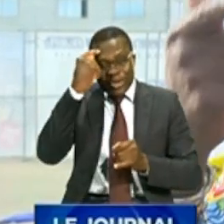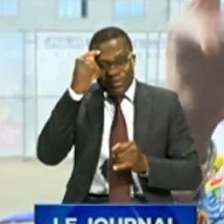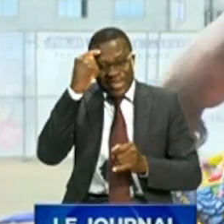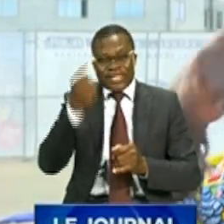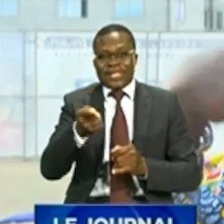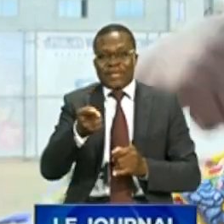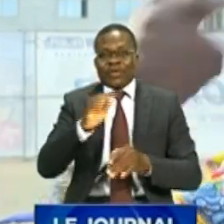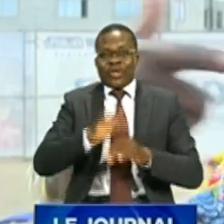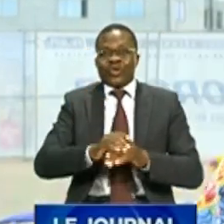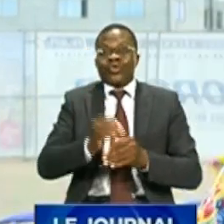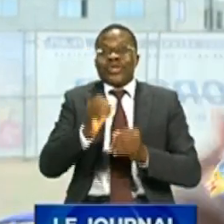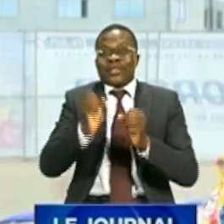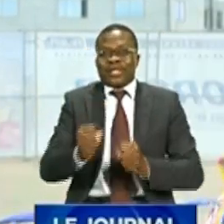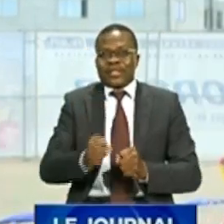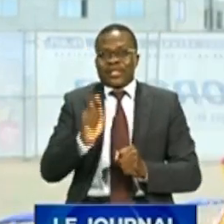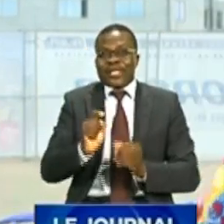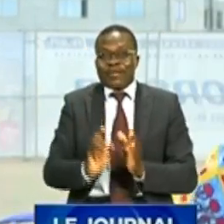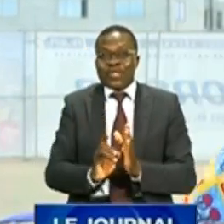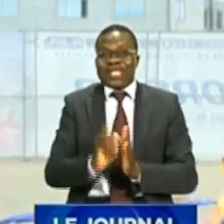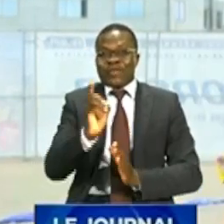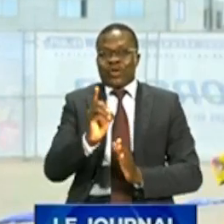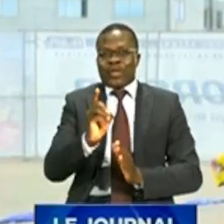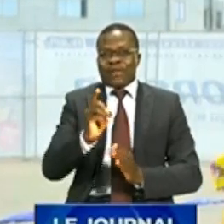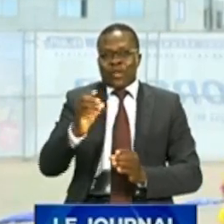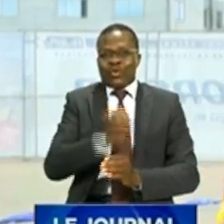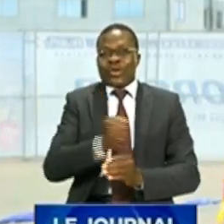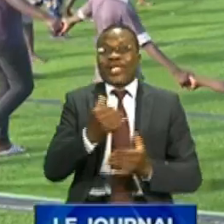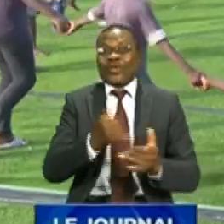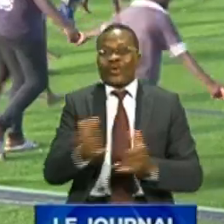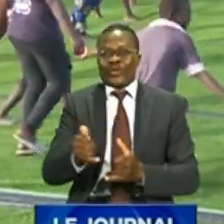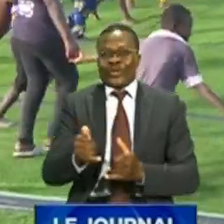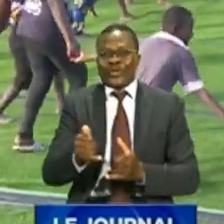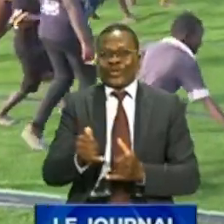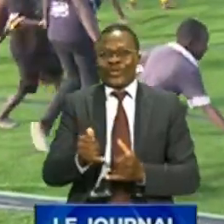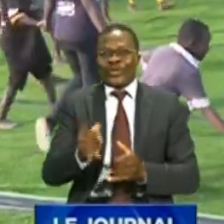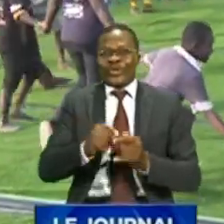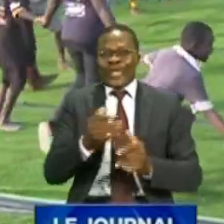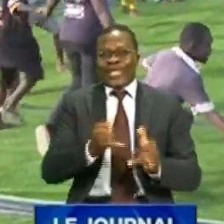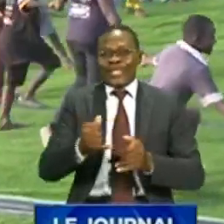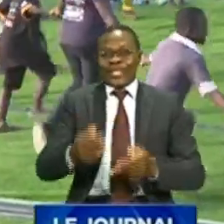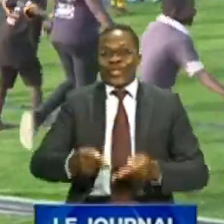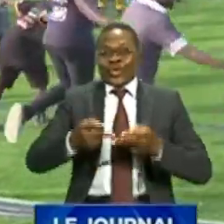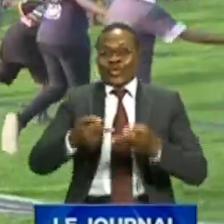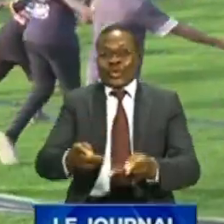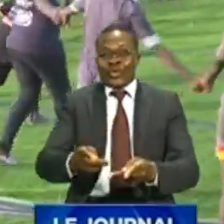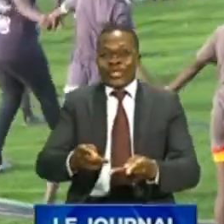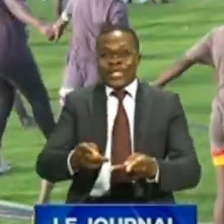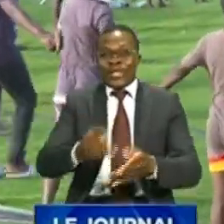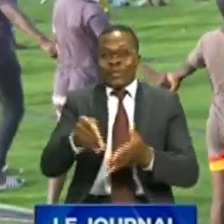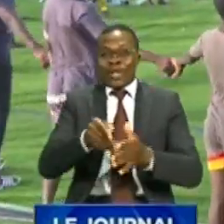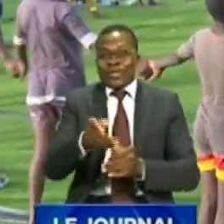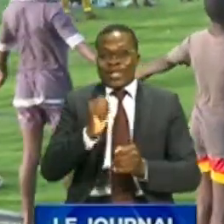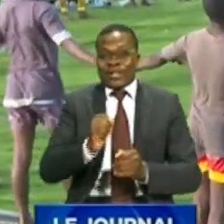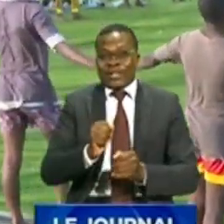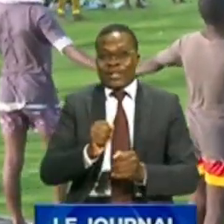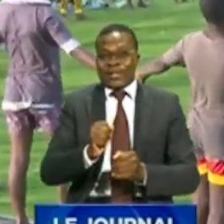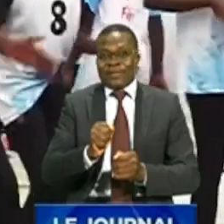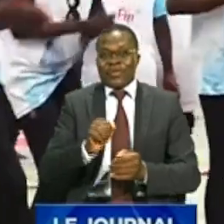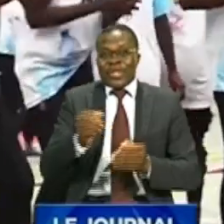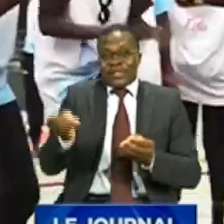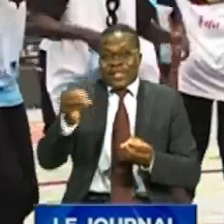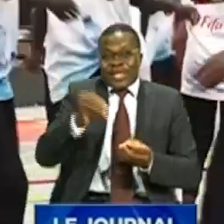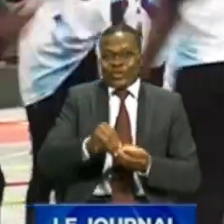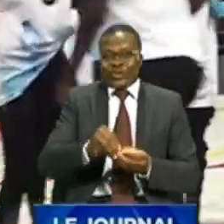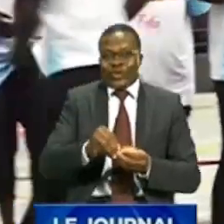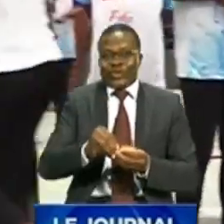réfléchir sur les stratégies qu'il faut développer pour gagner le jeu? À ces jeux proposés par la galerie Art Vagabond